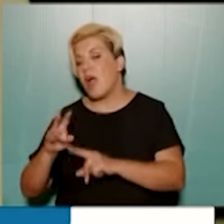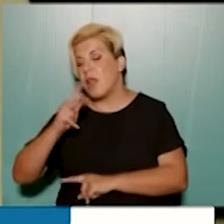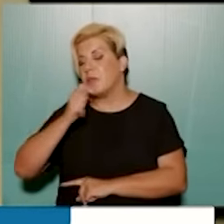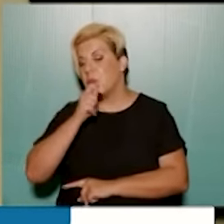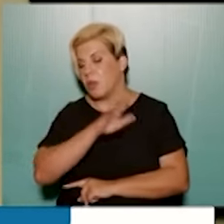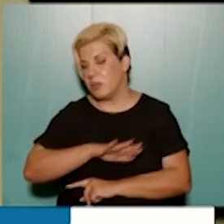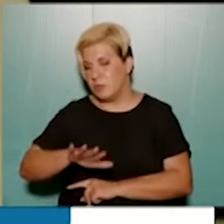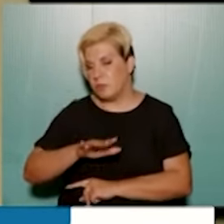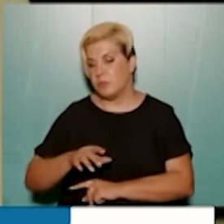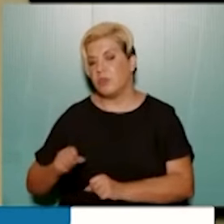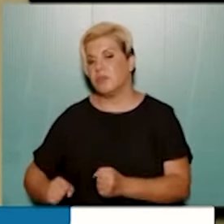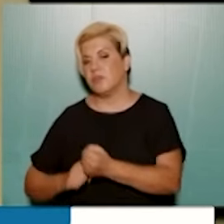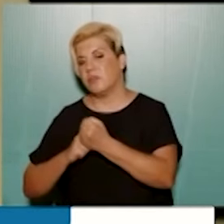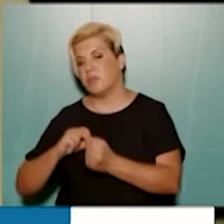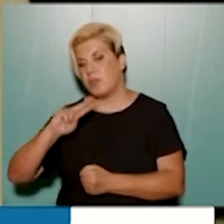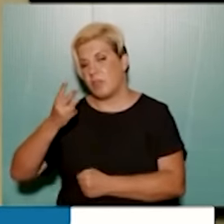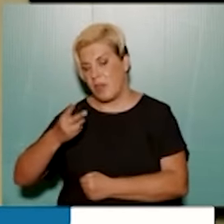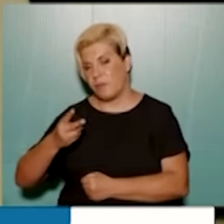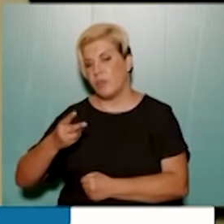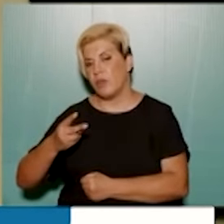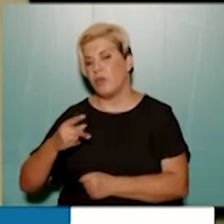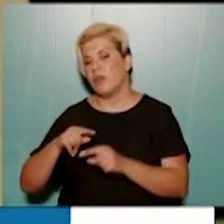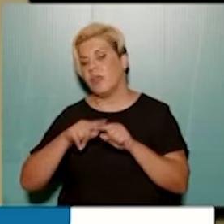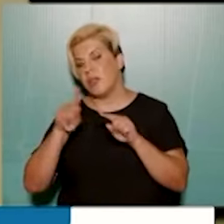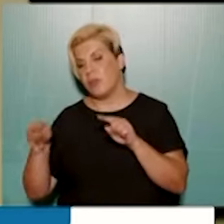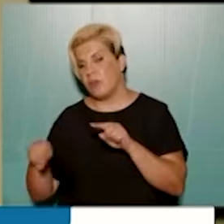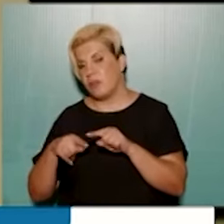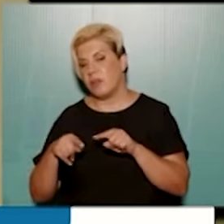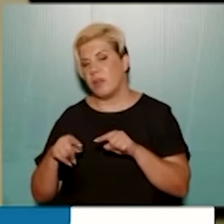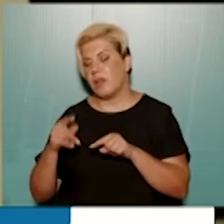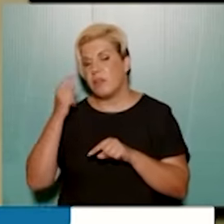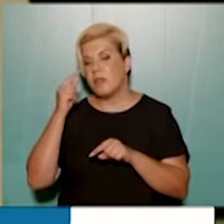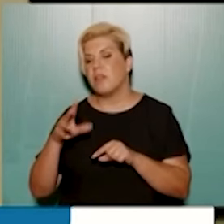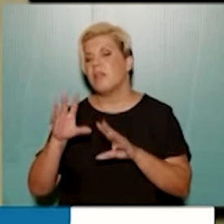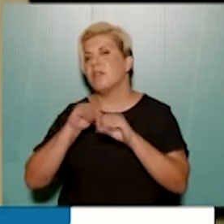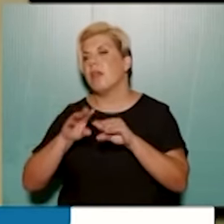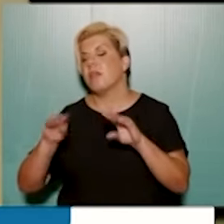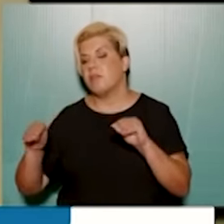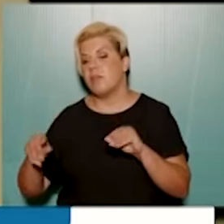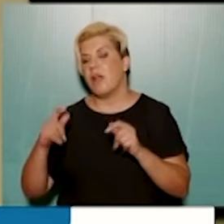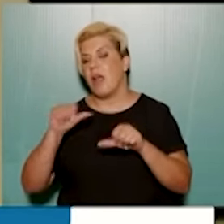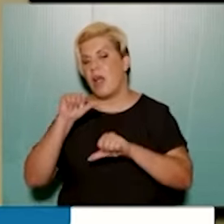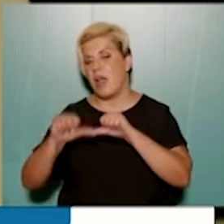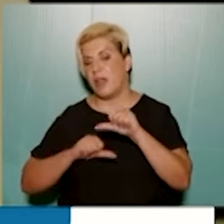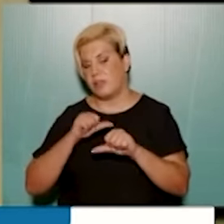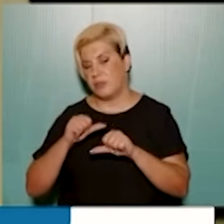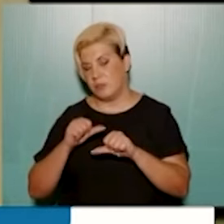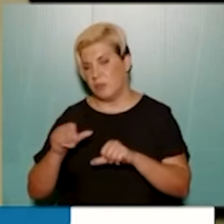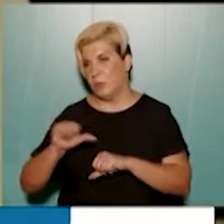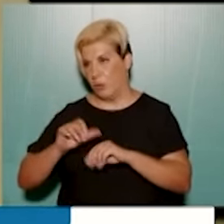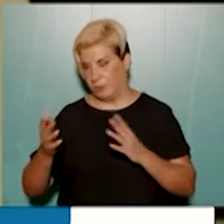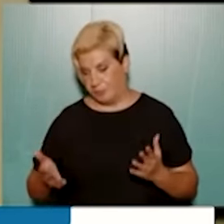αντιπολίτευσης που σας στήριξαν στο δεύτερο γύρο, για παράδειγμα, σπαίνοντας αυταπάτες στο λαό της Θεσσαλονίκης ότι θα αλλάξει κάτι τρομερά στην